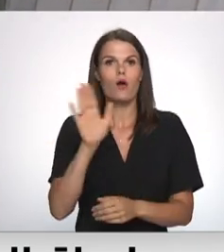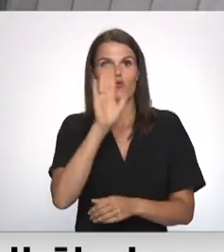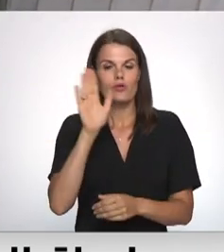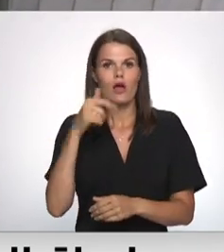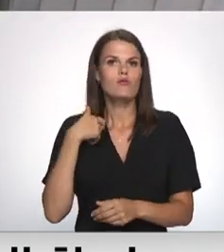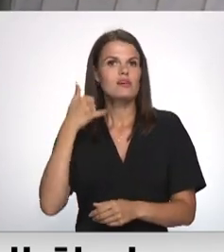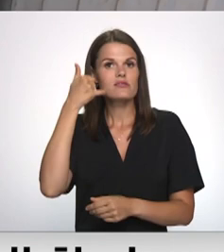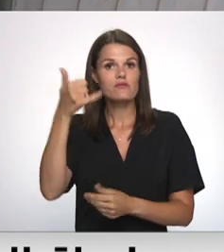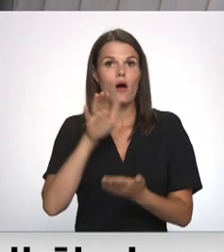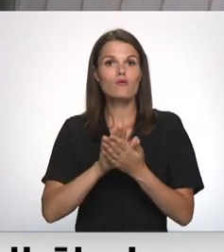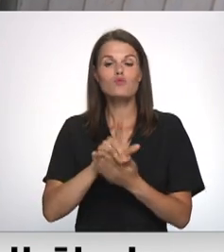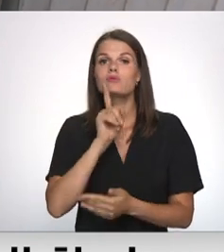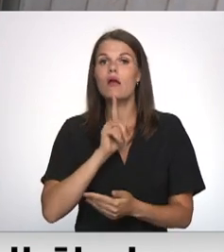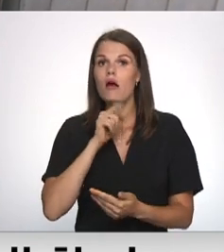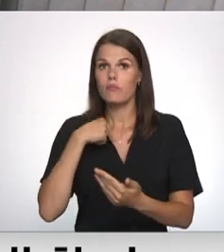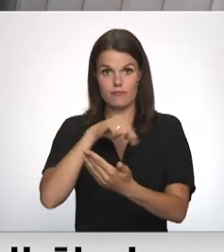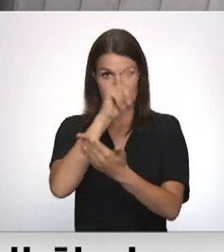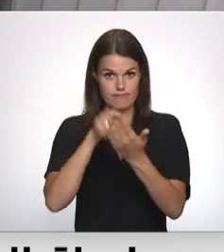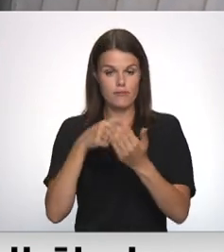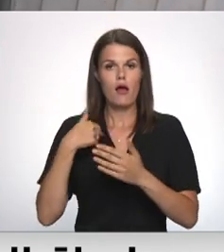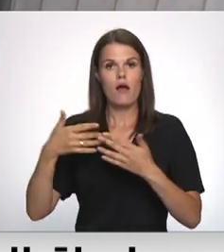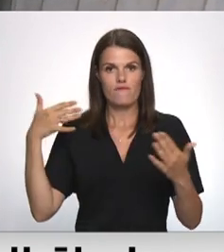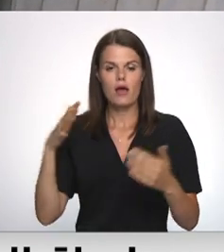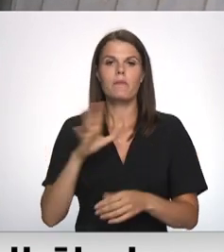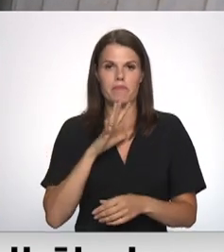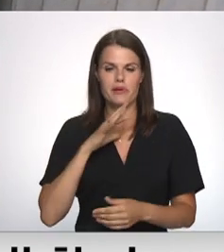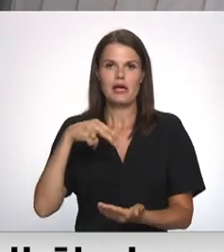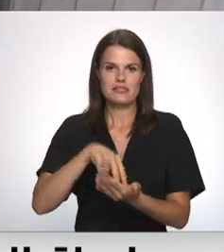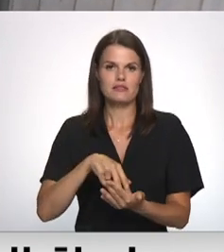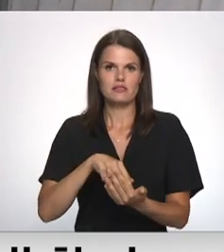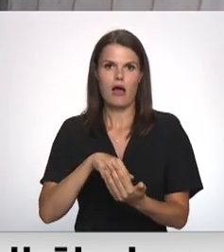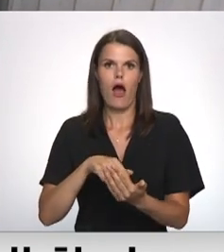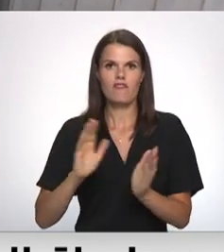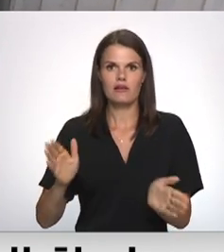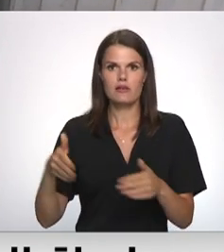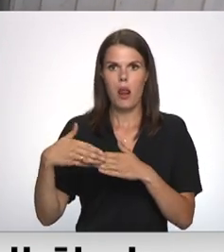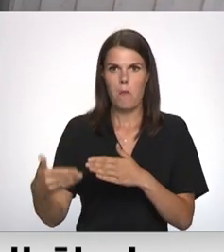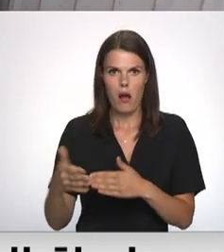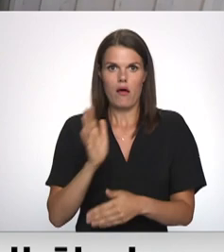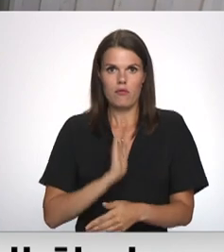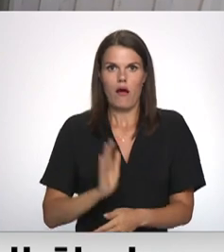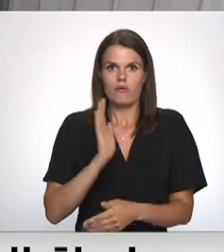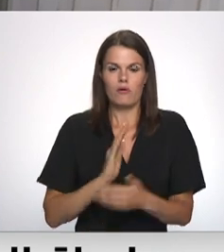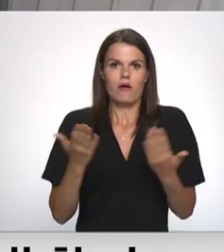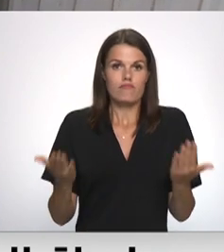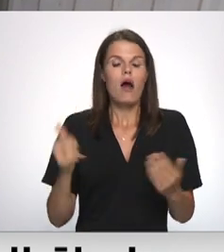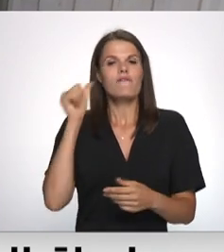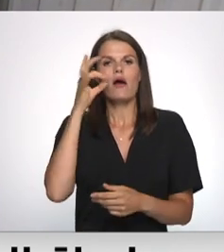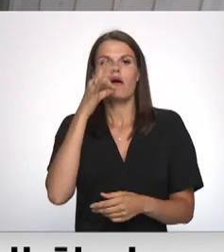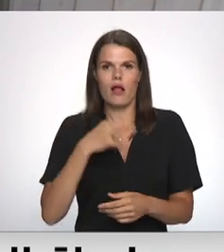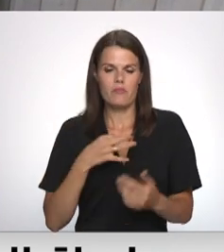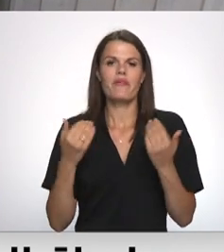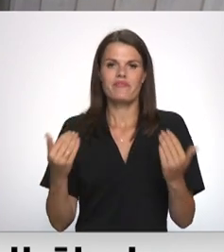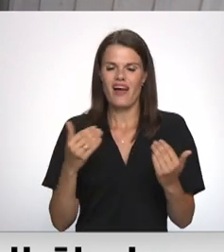uz Liepāju un jautāju, jo es esmu vairākas reizes stāvējuši šosejas un nav bijis. Un tagad viņa vakarnā atbildēja, ka tagad